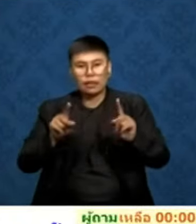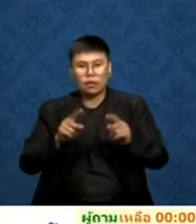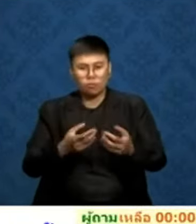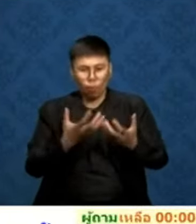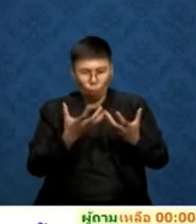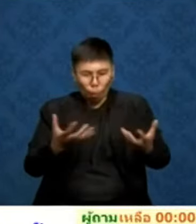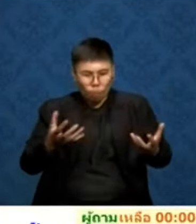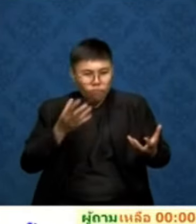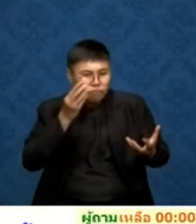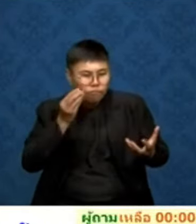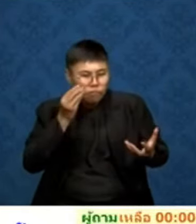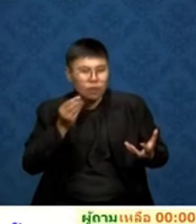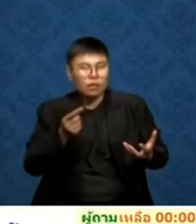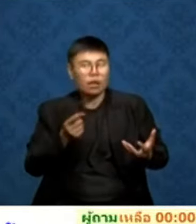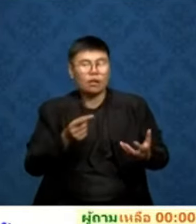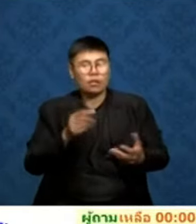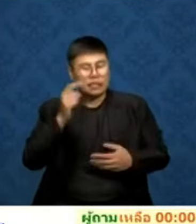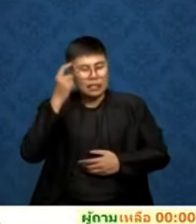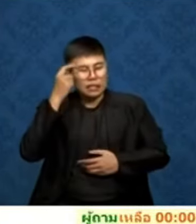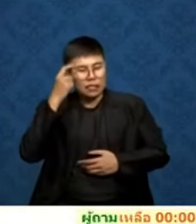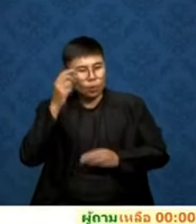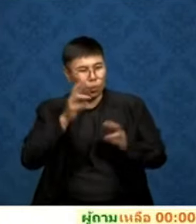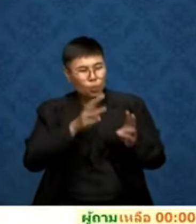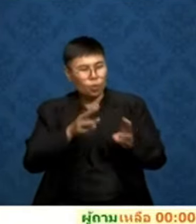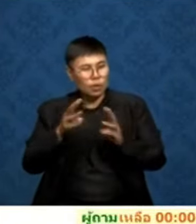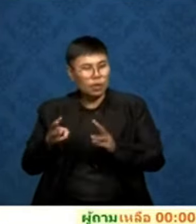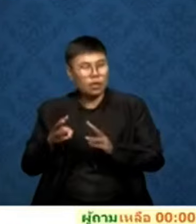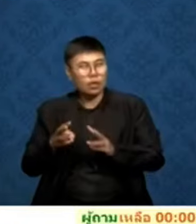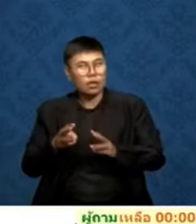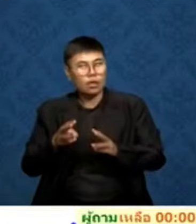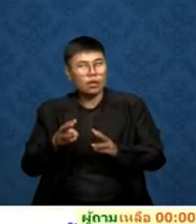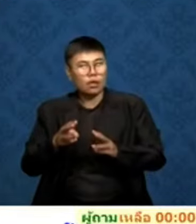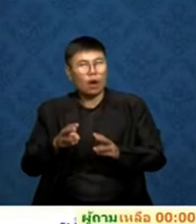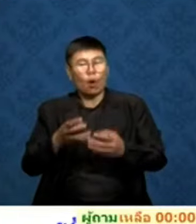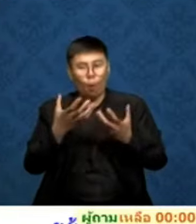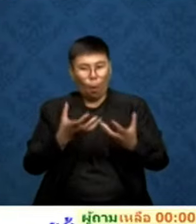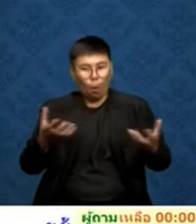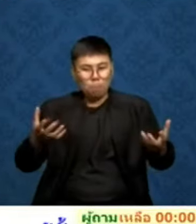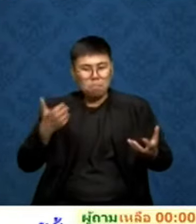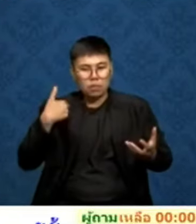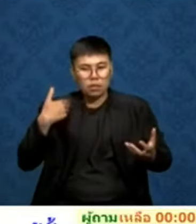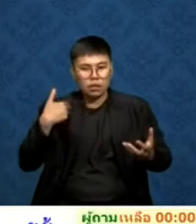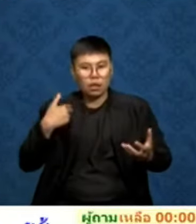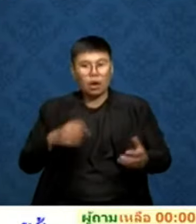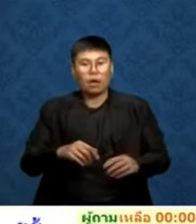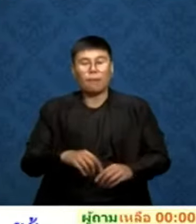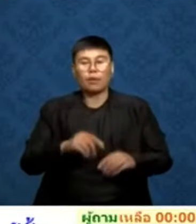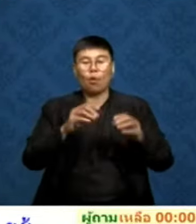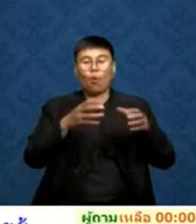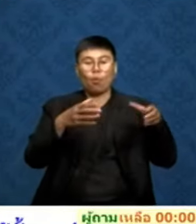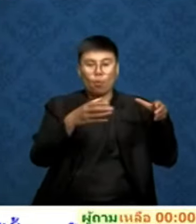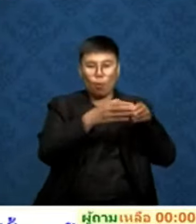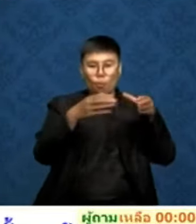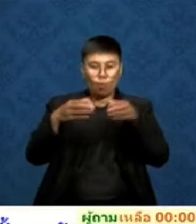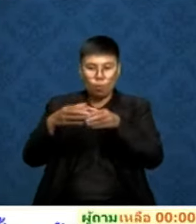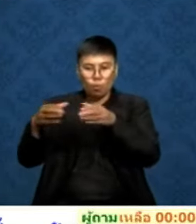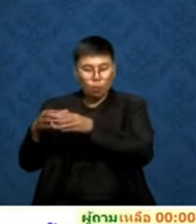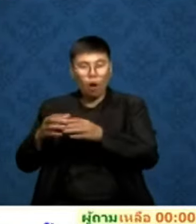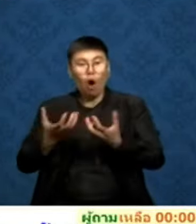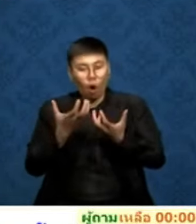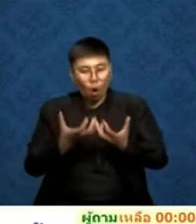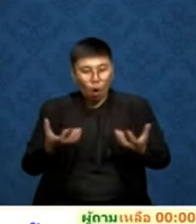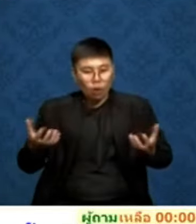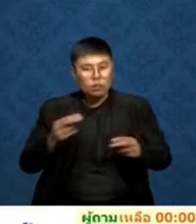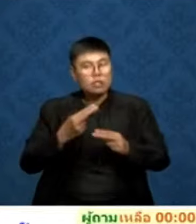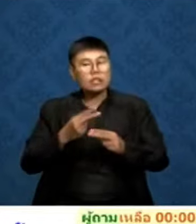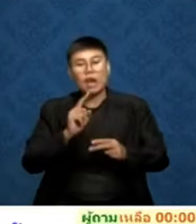กนี้คงจะต้องหาวิธีการแล้วนะครับของเป็นหลายๆพันชนิดจะจัดหมวดหมู่อย่างไรในการที่จะดูว่าต้นทุนเป็นอย่าง